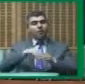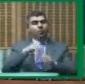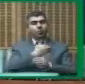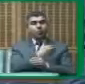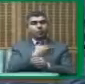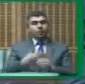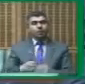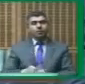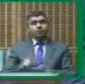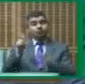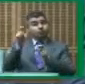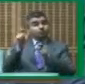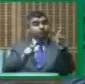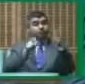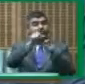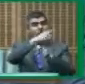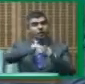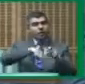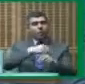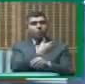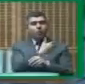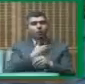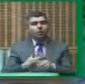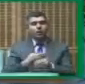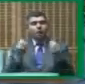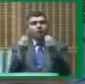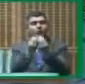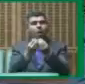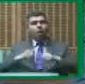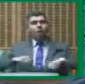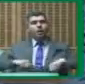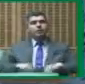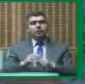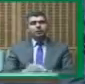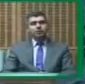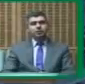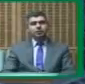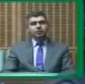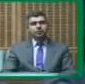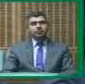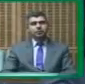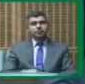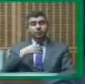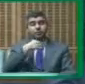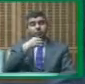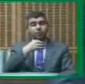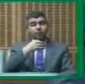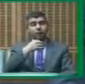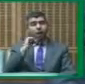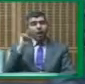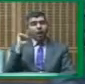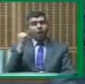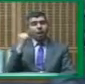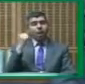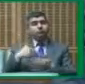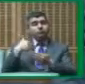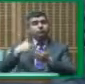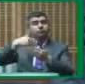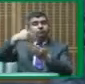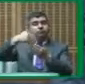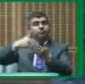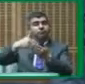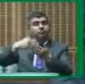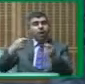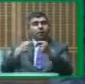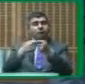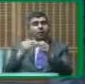الرئيس، السادة المستشارين المحترمين، السادة الوزراء. مع مرور سنوات يزداد أعداد العاطلين